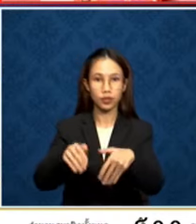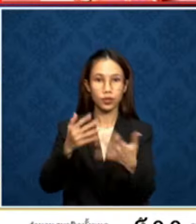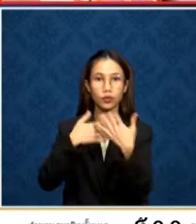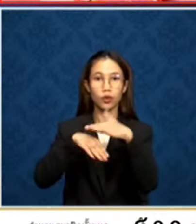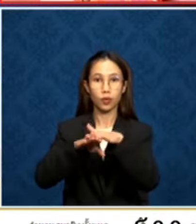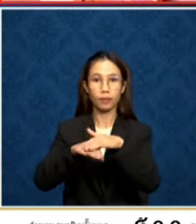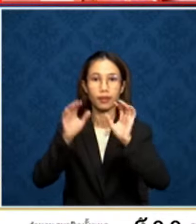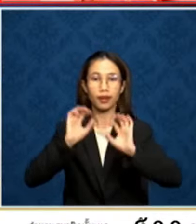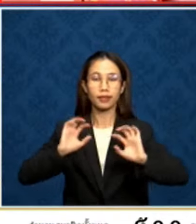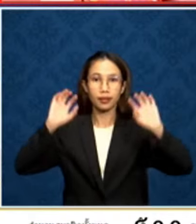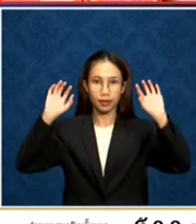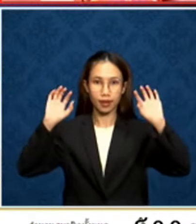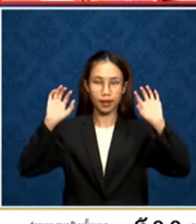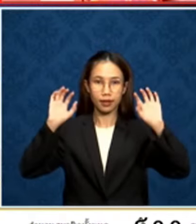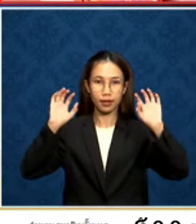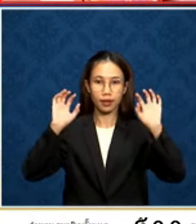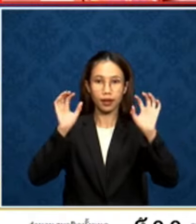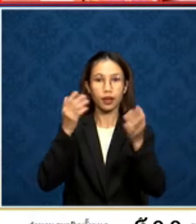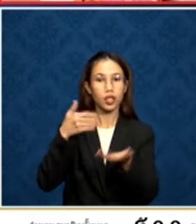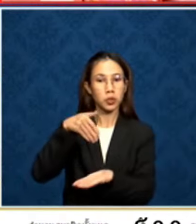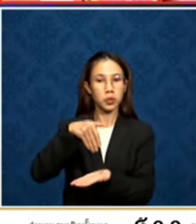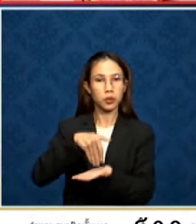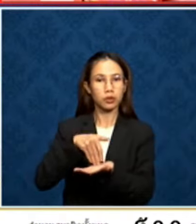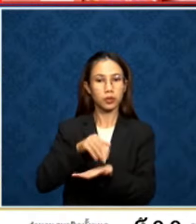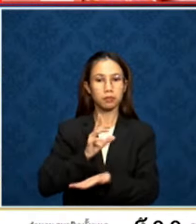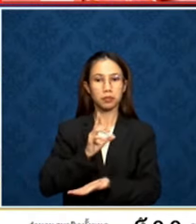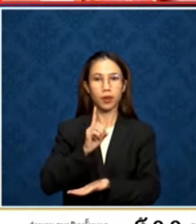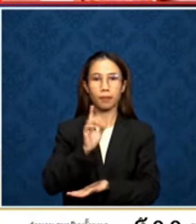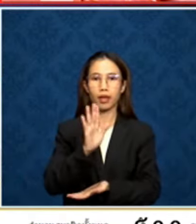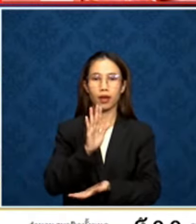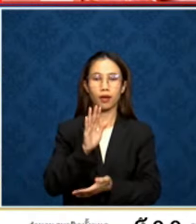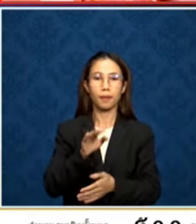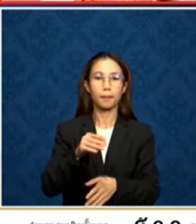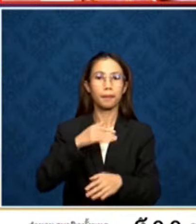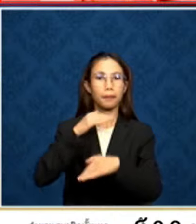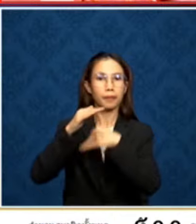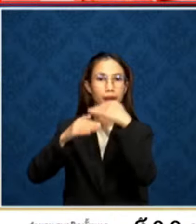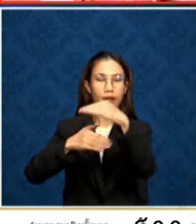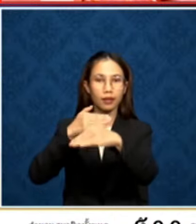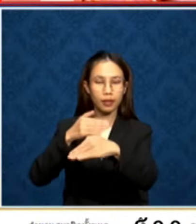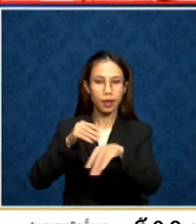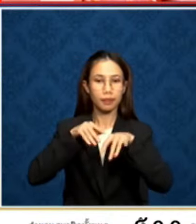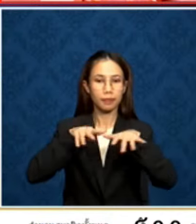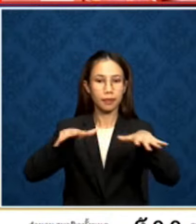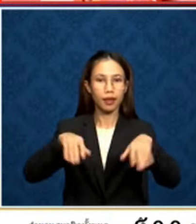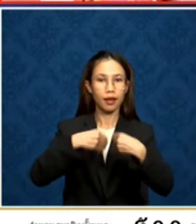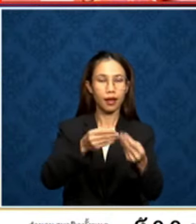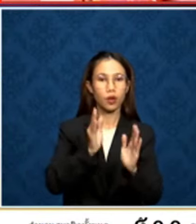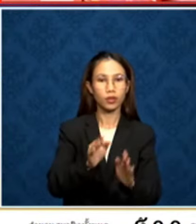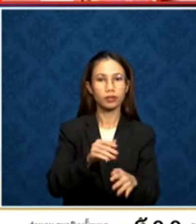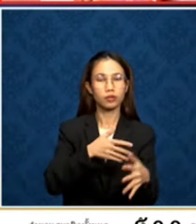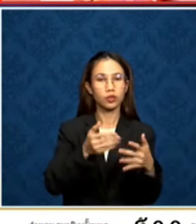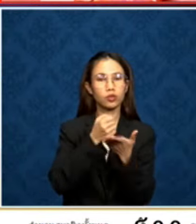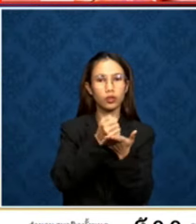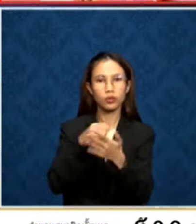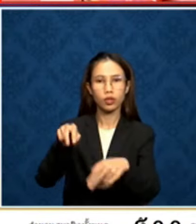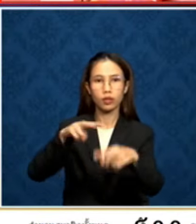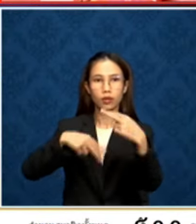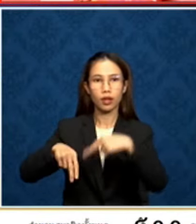ราชการไม่รวมศูนยเดินหน้ากระจายอำนาจปลดพันธนาการท้องถิ่นพรรค